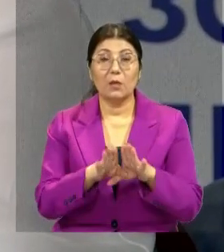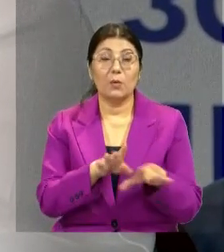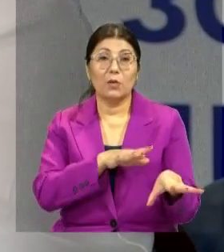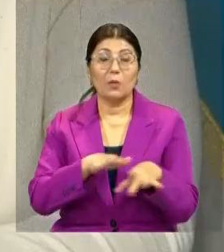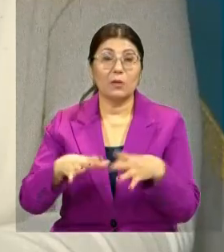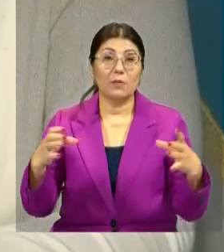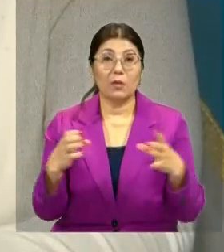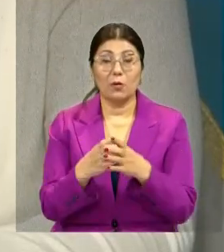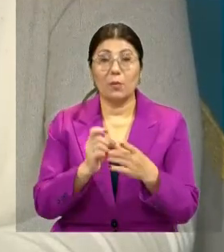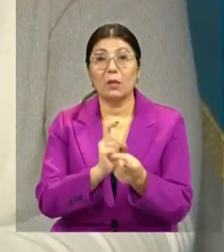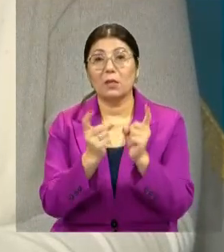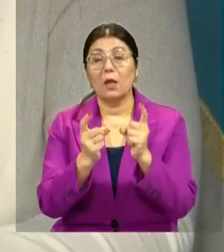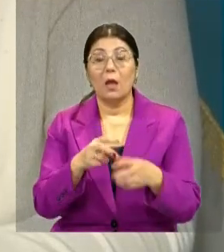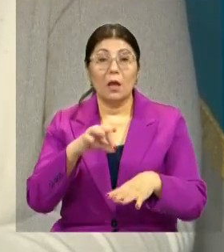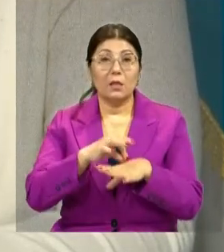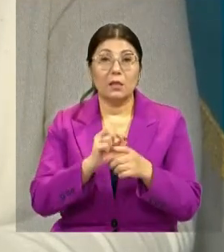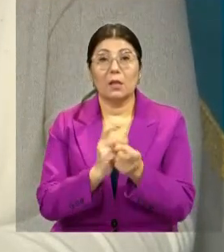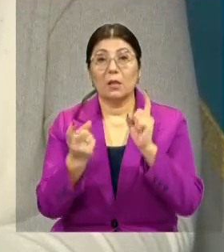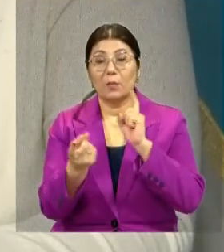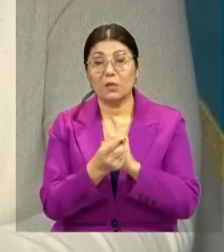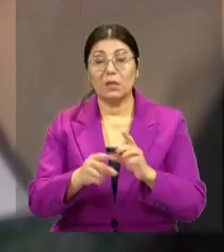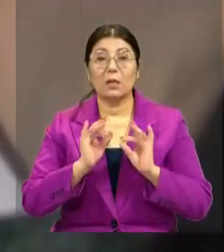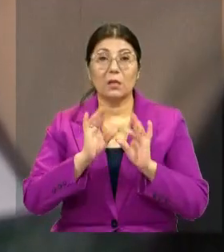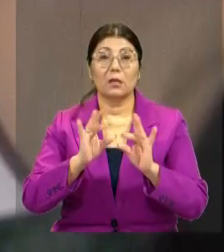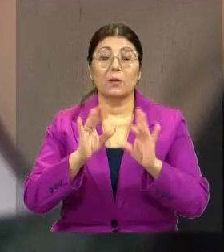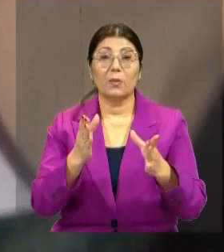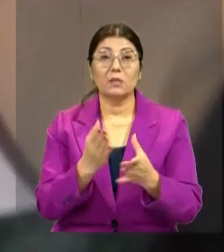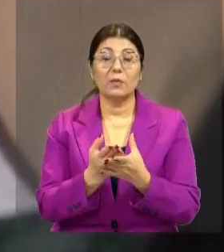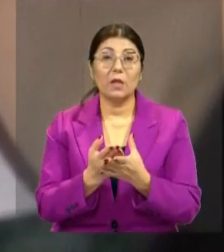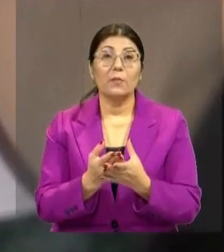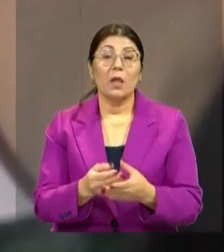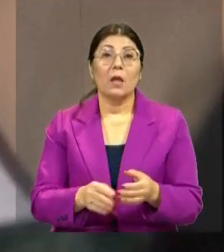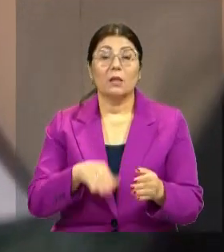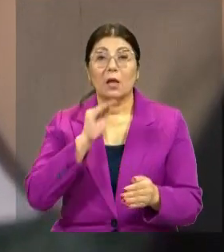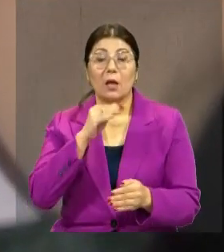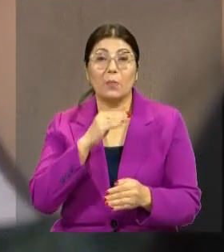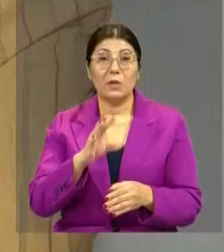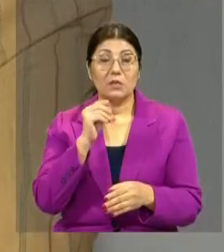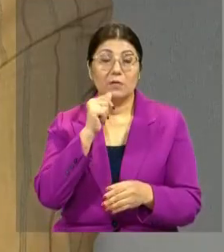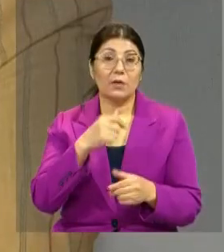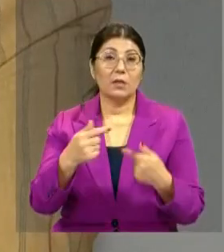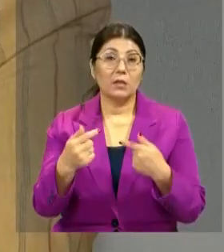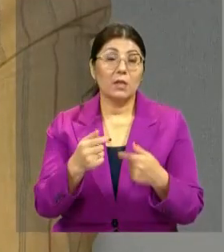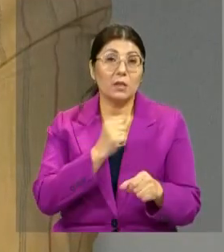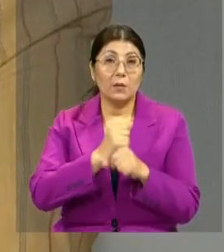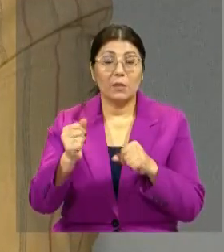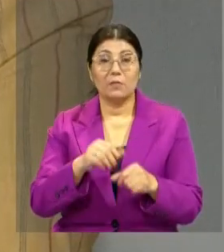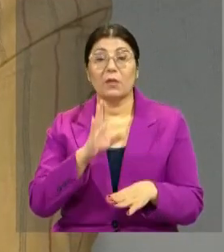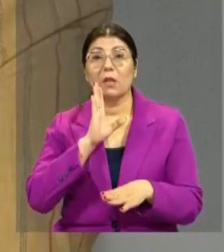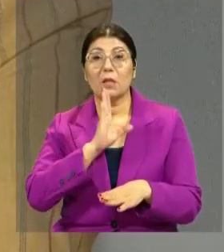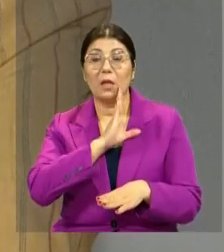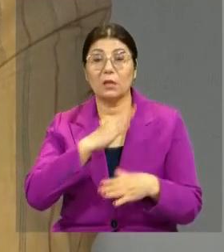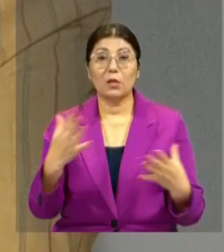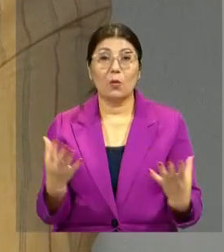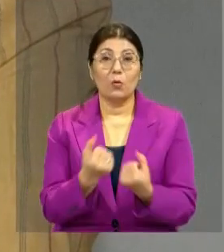әрекеттердің қоғам дертіне айналып бара жатқан сөз болды. Сондықтан сөзден гөрі әрекетке көшкен мамандар күйеуінен зәбір көрген әйел азаматтарға қолдау көрсету